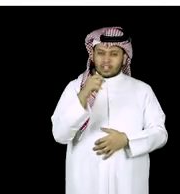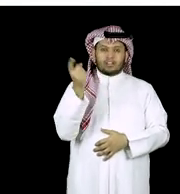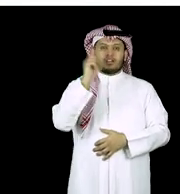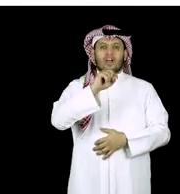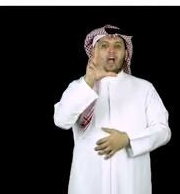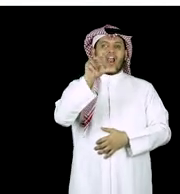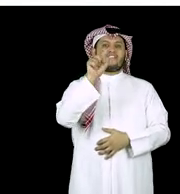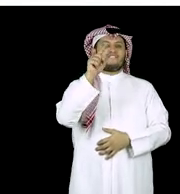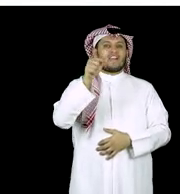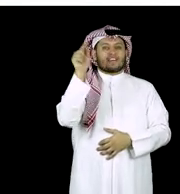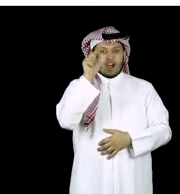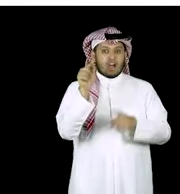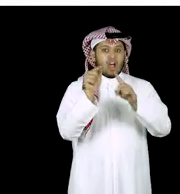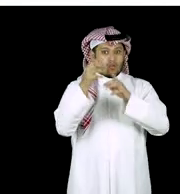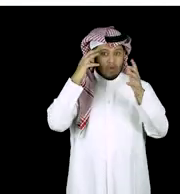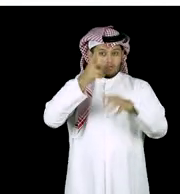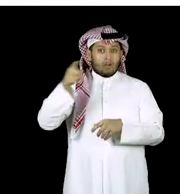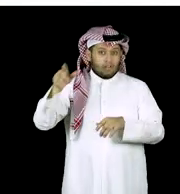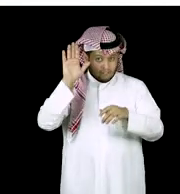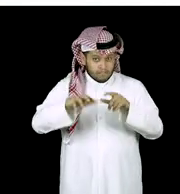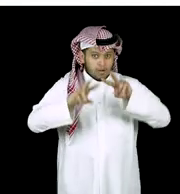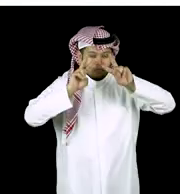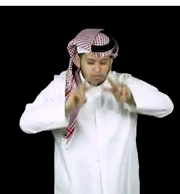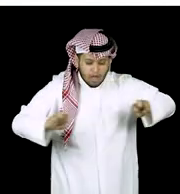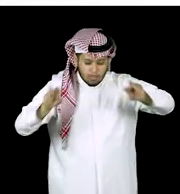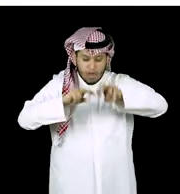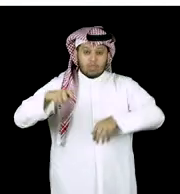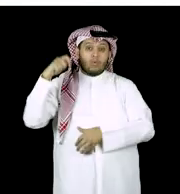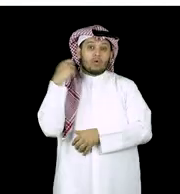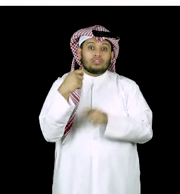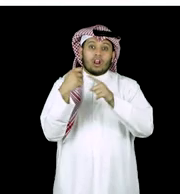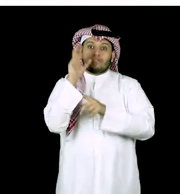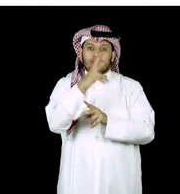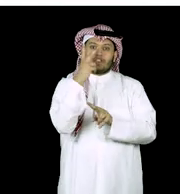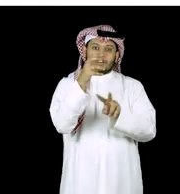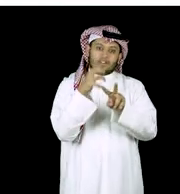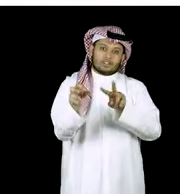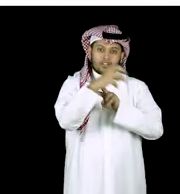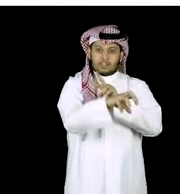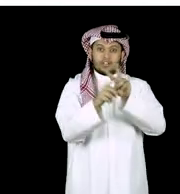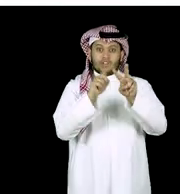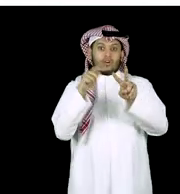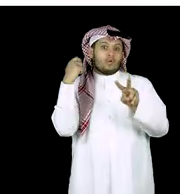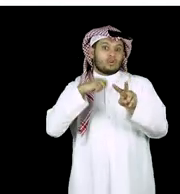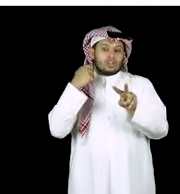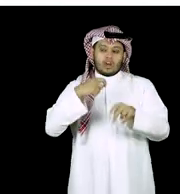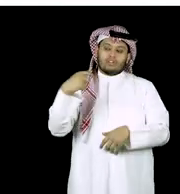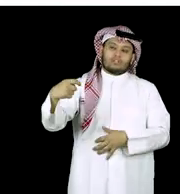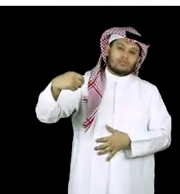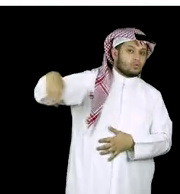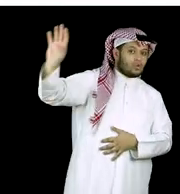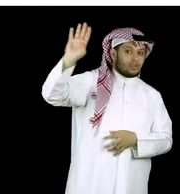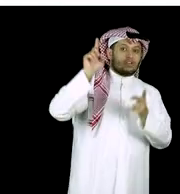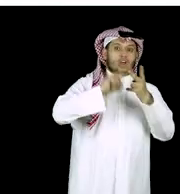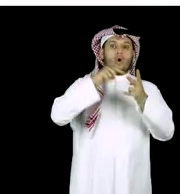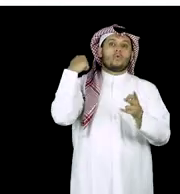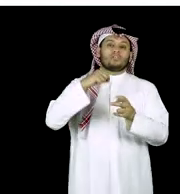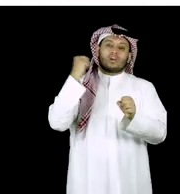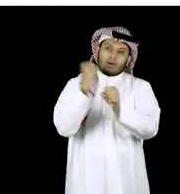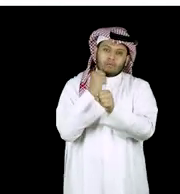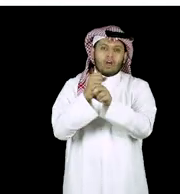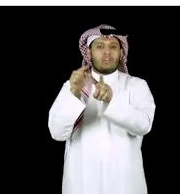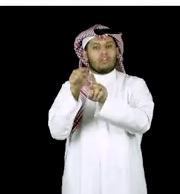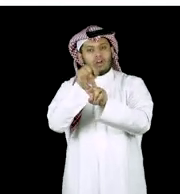الفراء وغيرهما، يبحثون في الوزارة ويجعلونها نوعين: وزارة تفويض ووزارة تنفيذ،